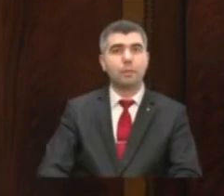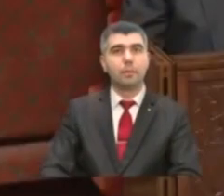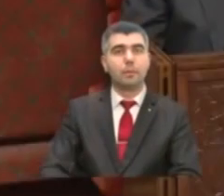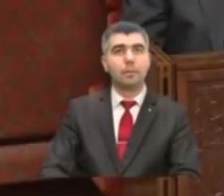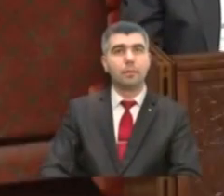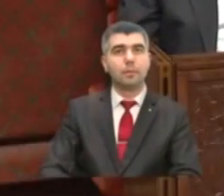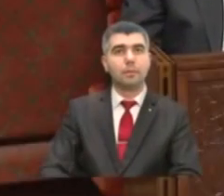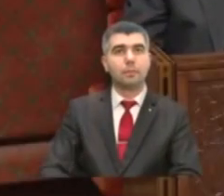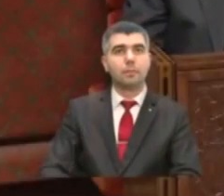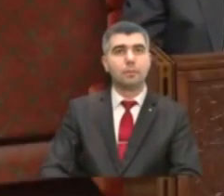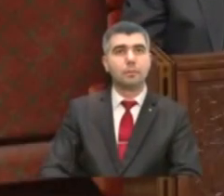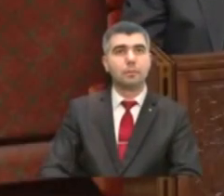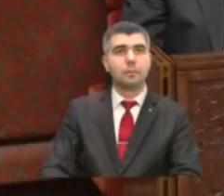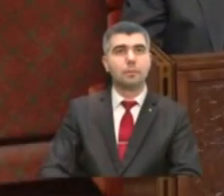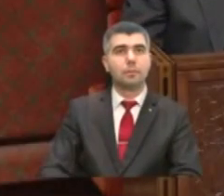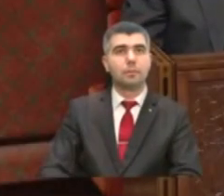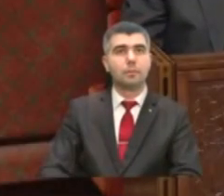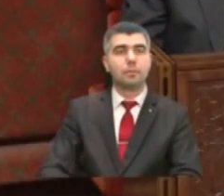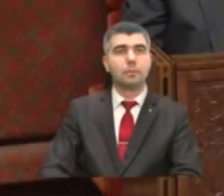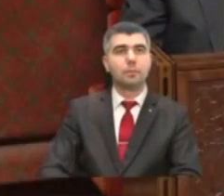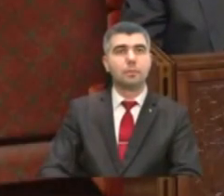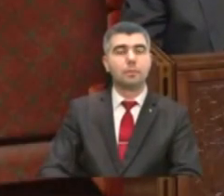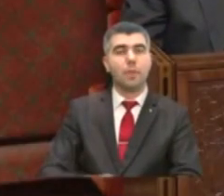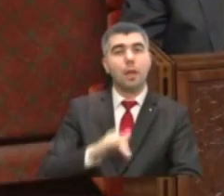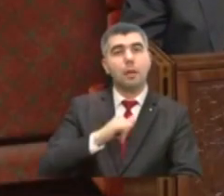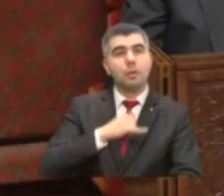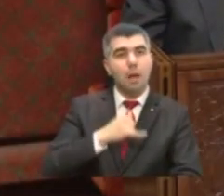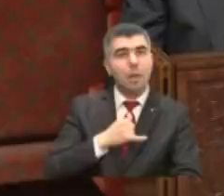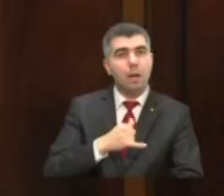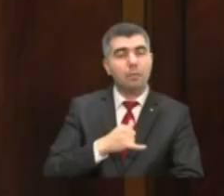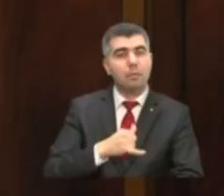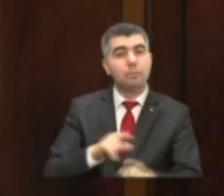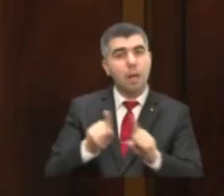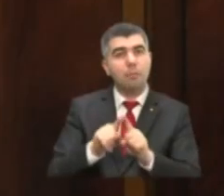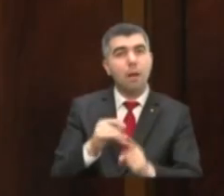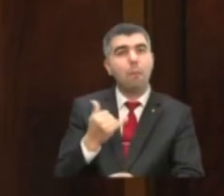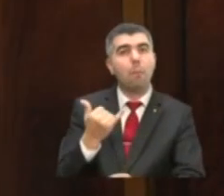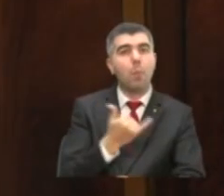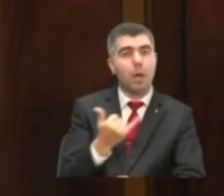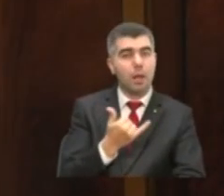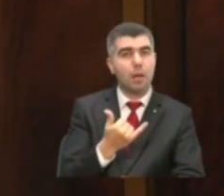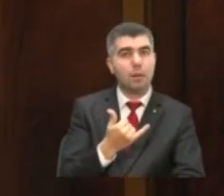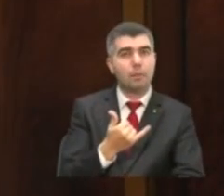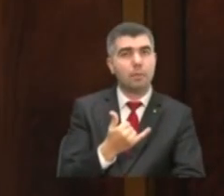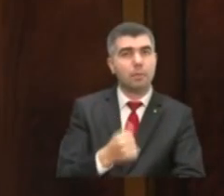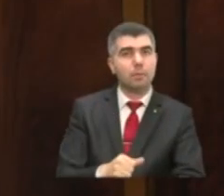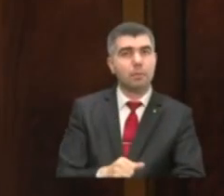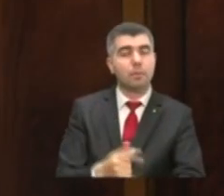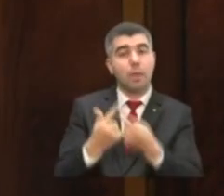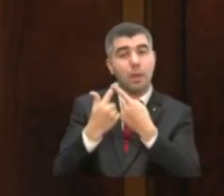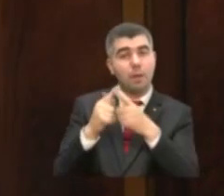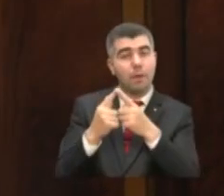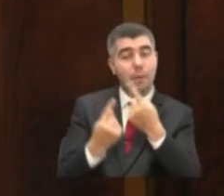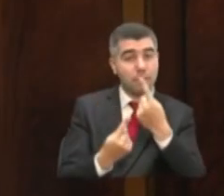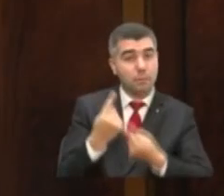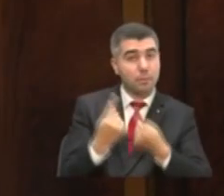الوقت السيد رئيس، السيد رئيس الحكومة، الشباب طاقة بشرية هائلة ولكن تواجه مصير شبه